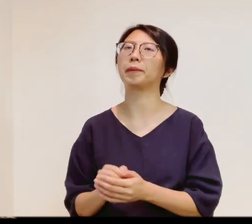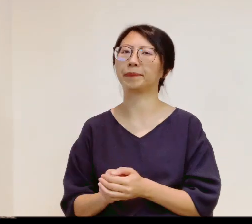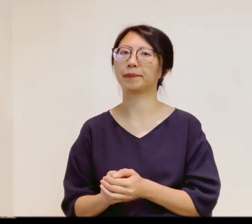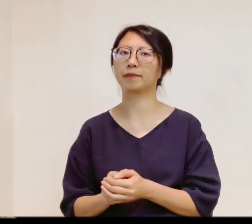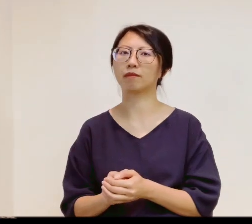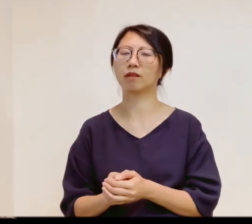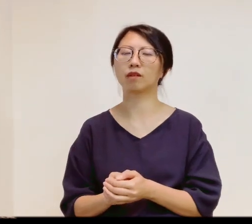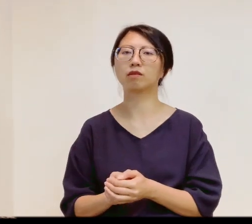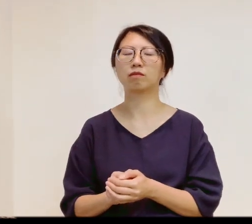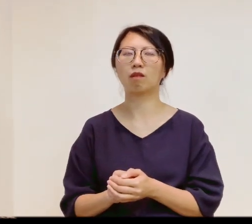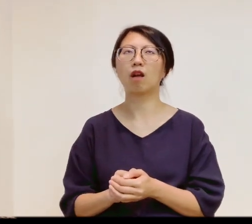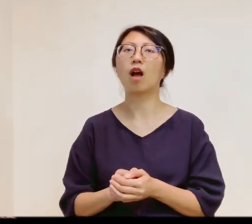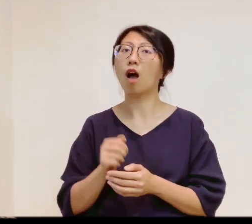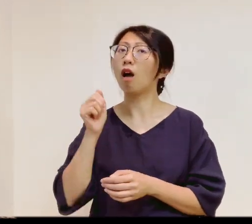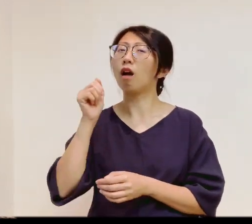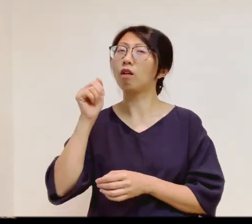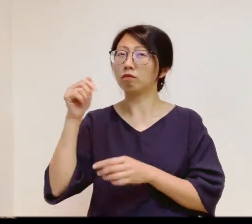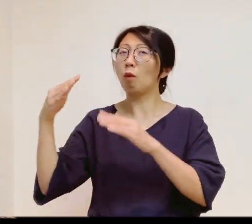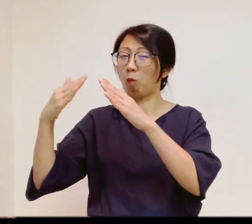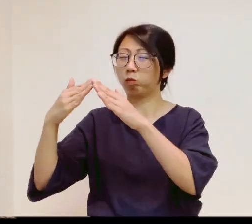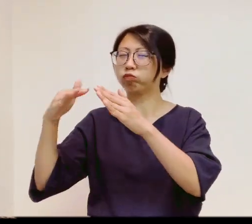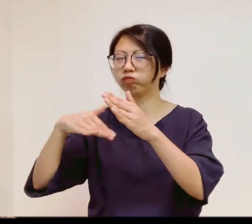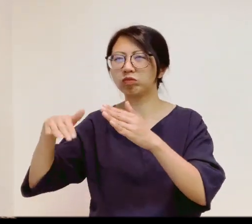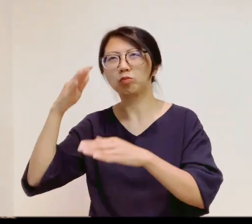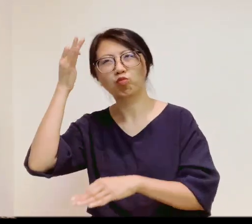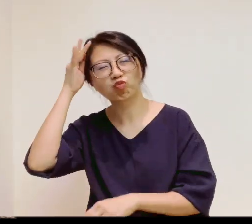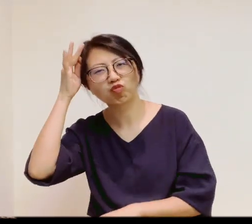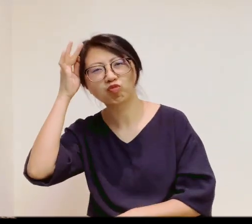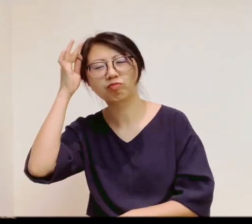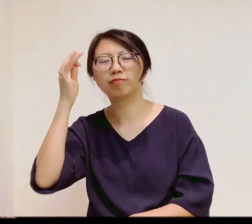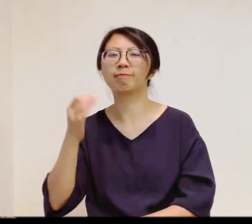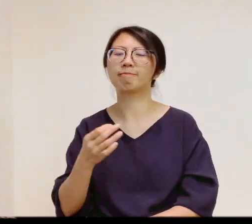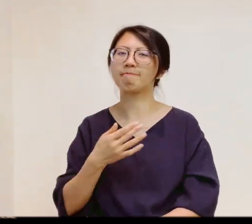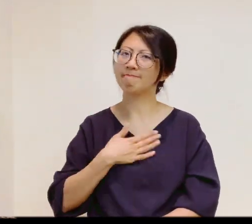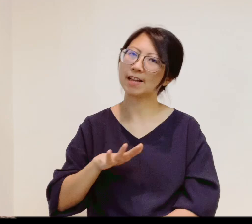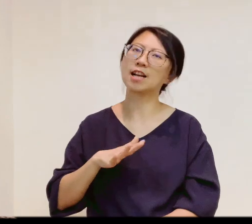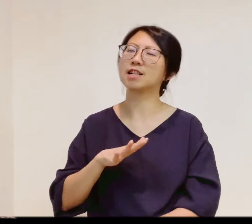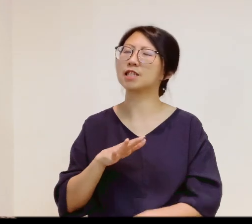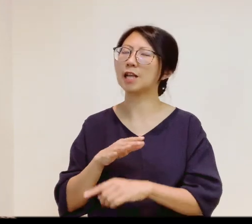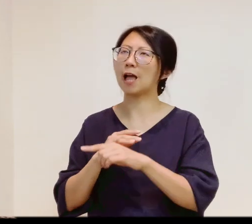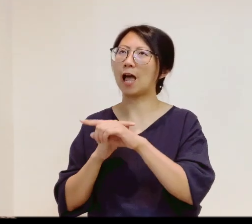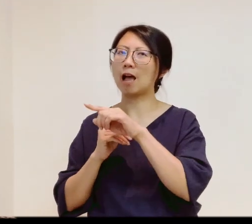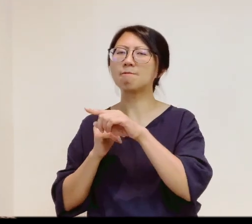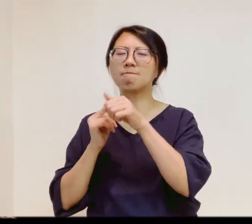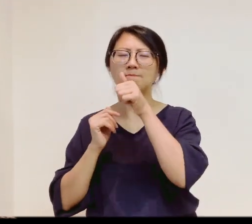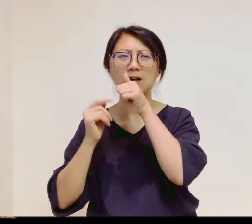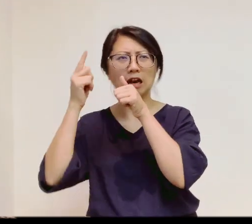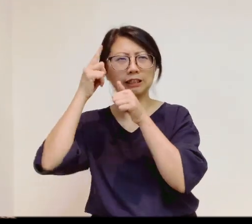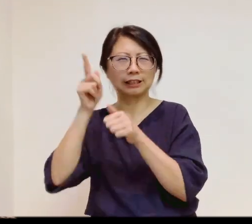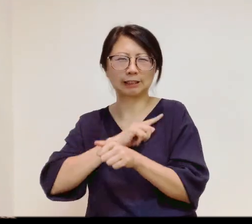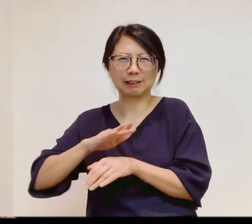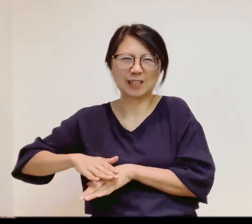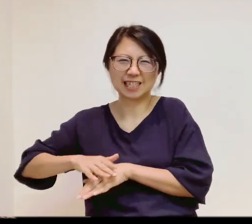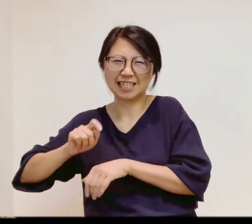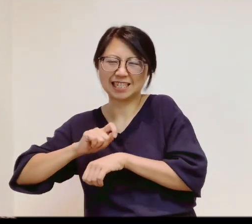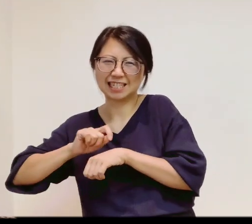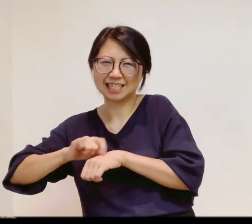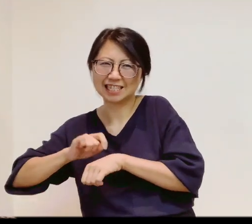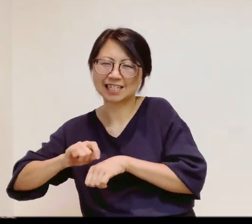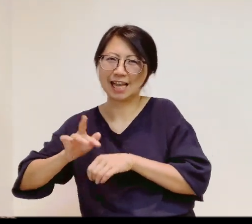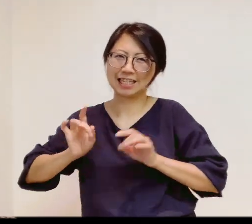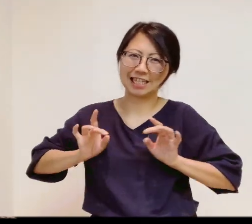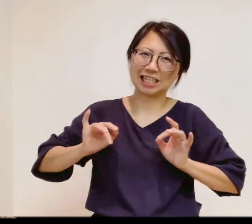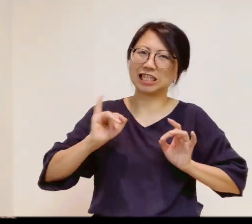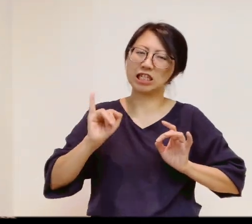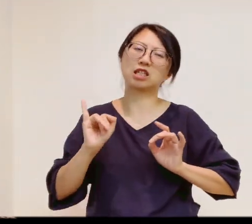係身體力行嘅，佢爸爸見到佢爸爸話咧，即使屋企有時候咧係唔係好有錢咩都好啦，佢願意係將嗰啲食物咧